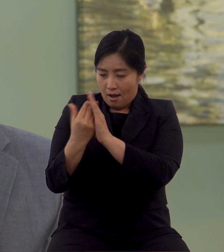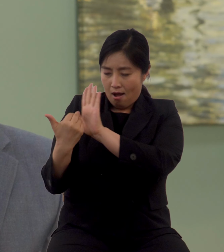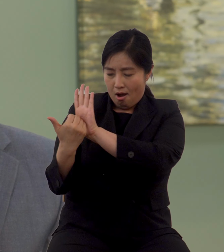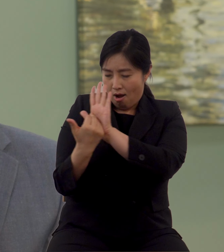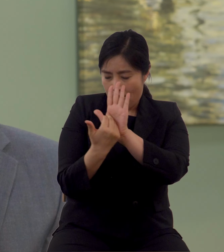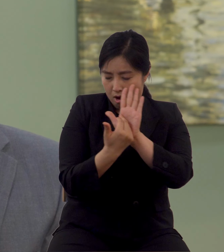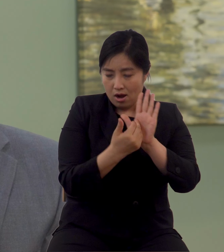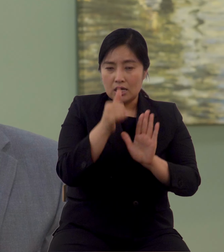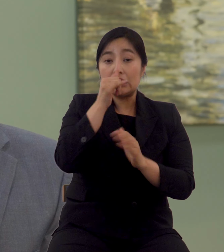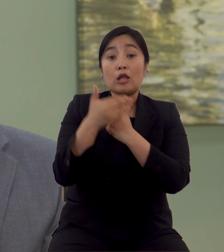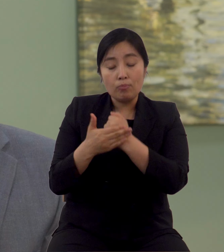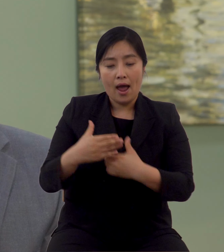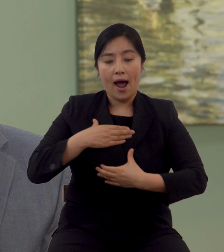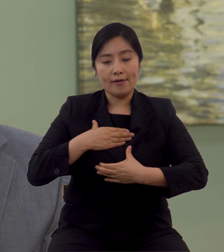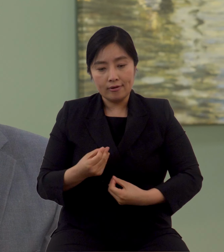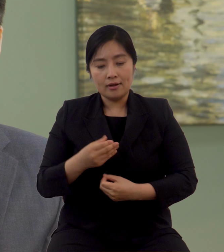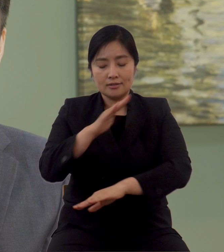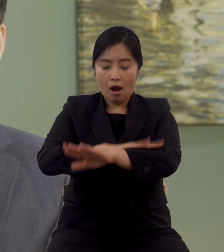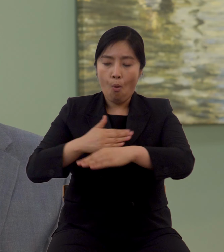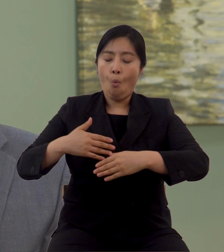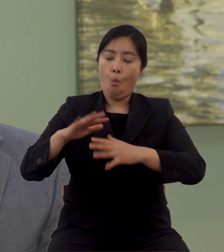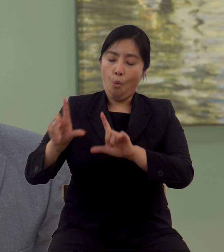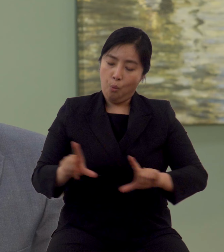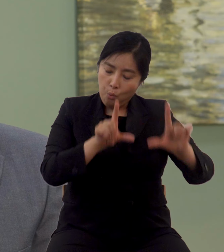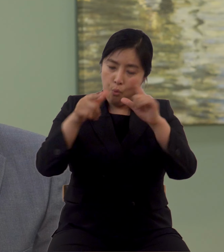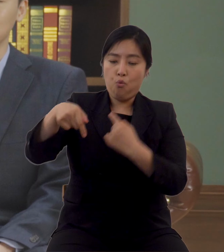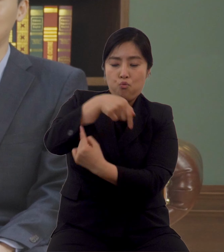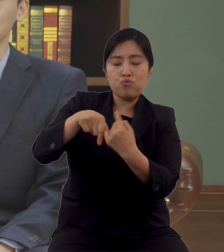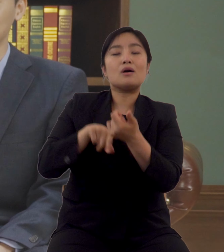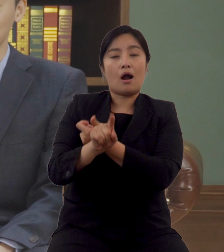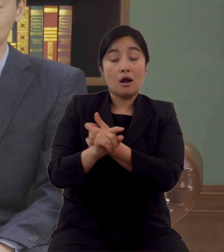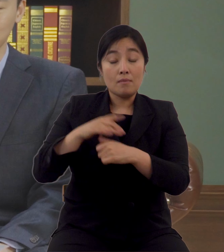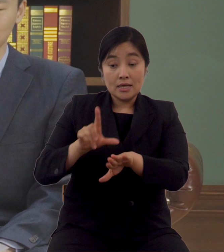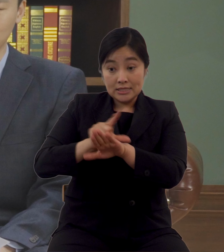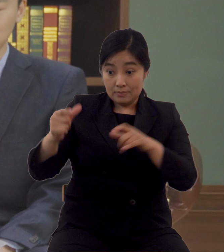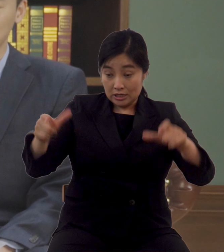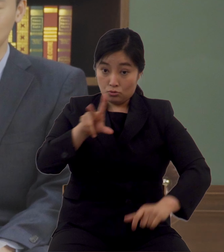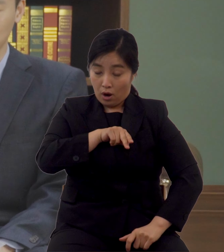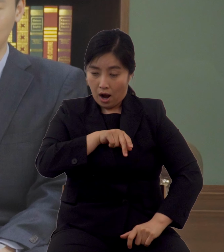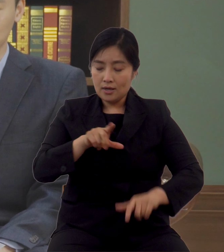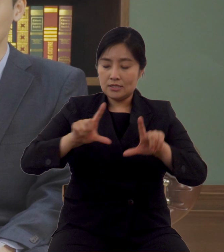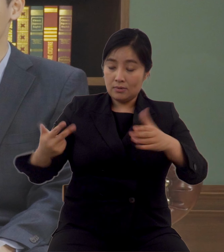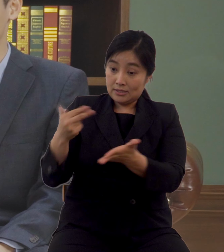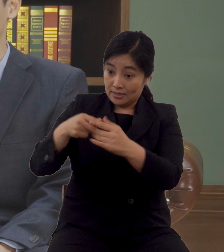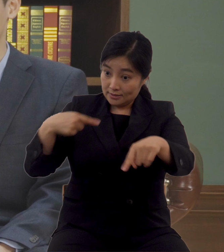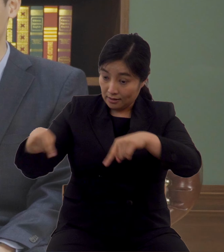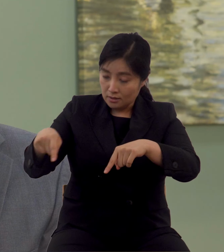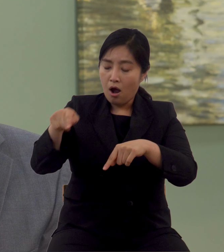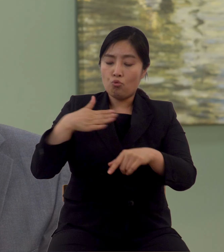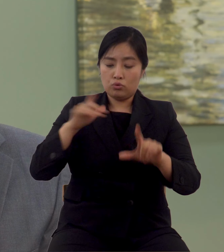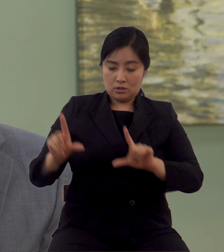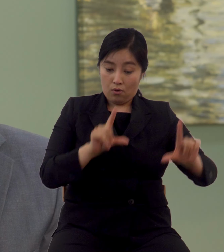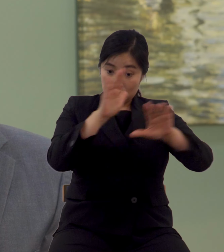촘촘하게 방어망을 형성해주고 있었기 때문에 안전하게 굴러가고 있었던 것이구나. 그 말은 반대로 하자면은 지방의회가,